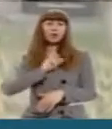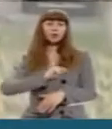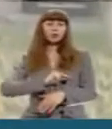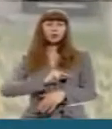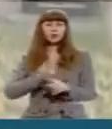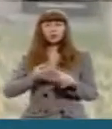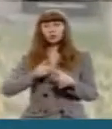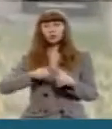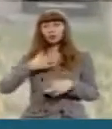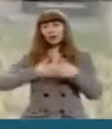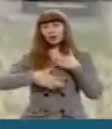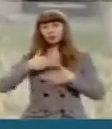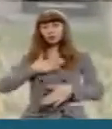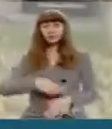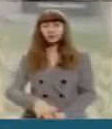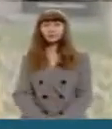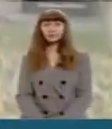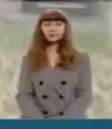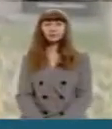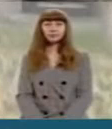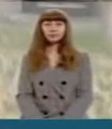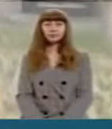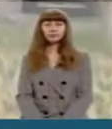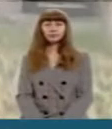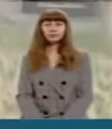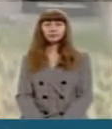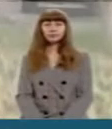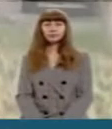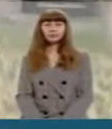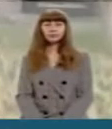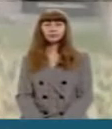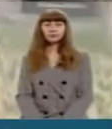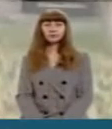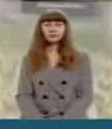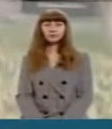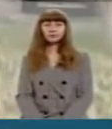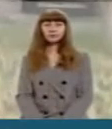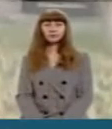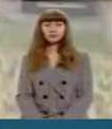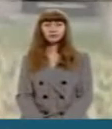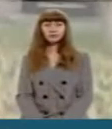21 адам оқуын аяқтады. Олардың 17-сі тұрақты жұмысқа орналасты.